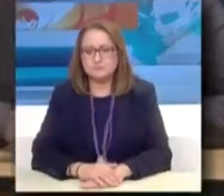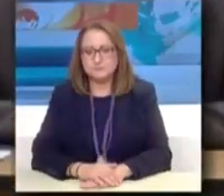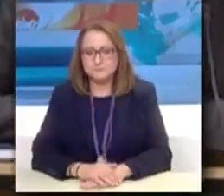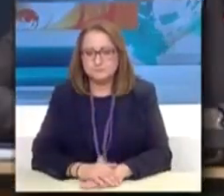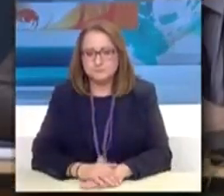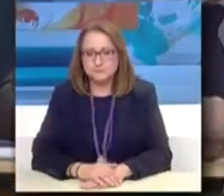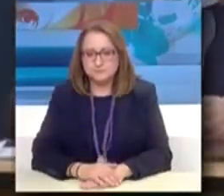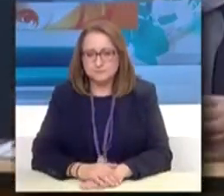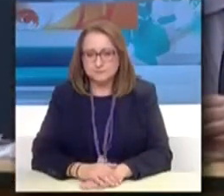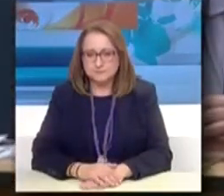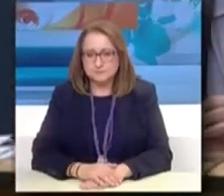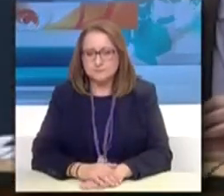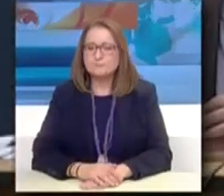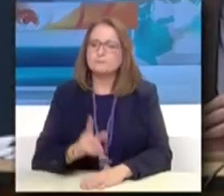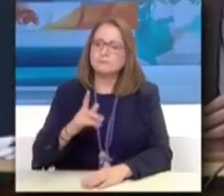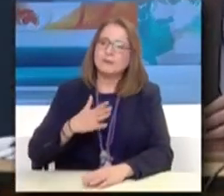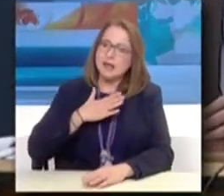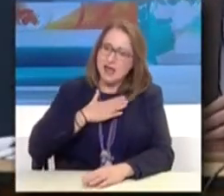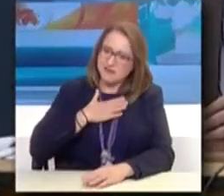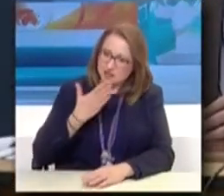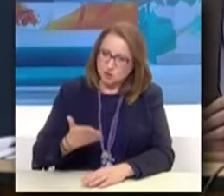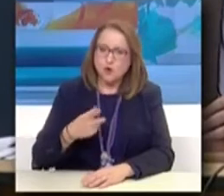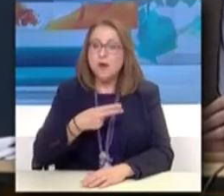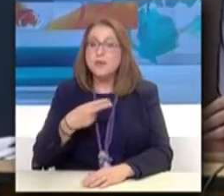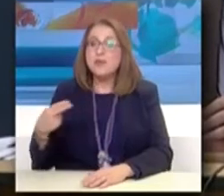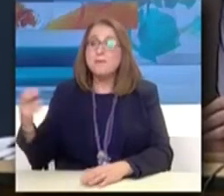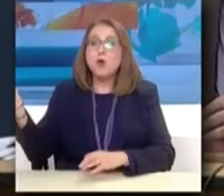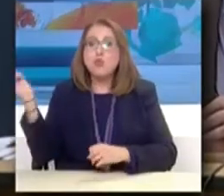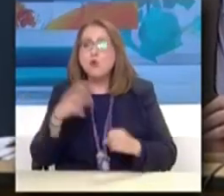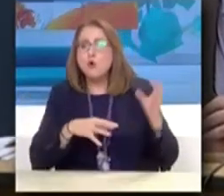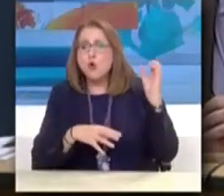Ευχαριστώ. Σε ό,τι αφορά τις δωρεές, υπάρχει μεγάλη,